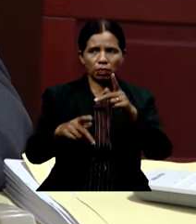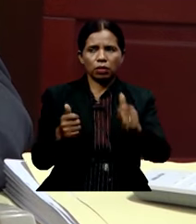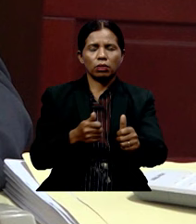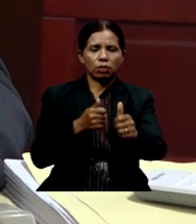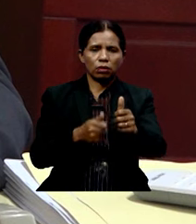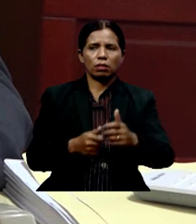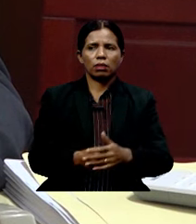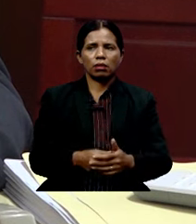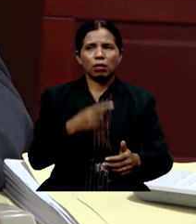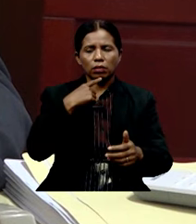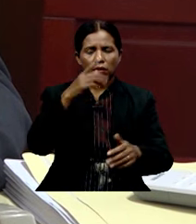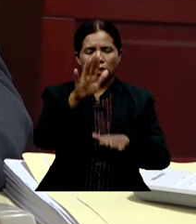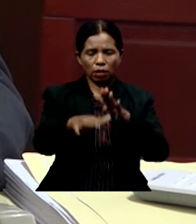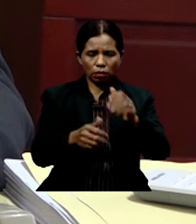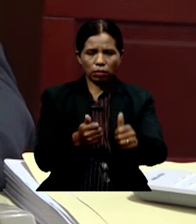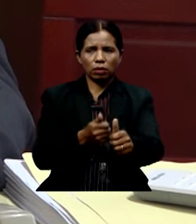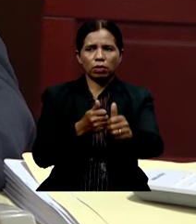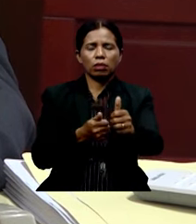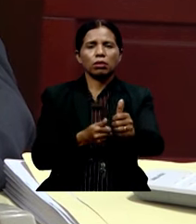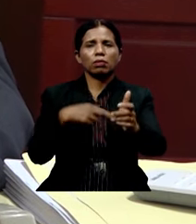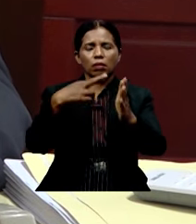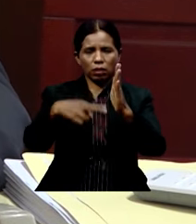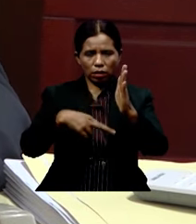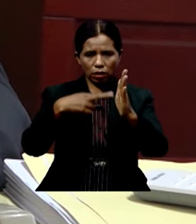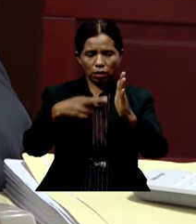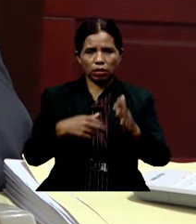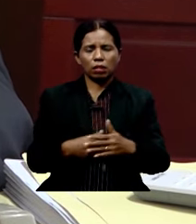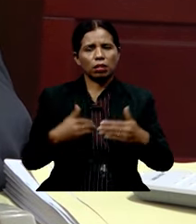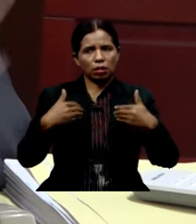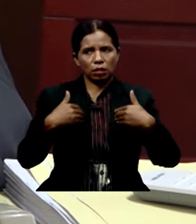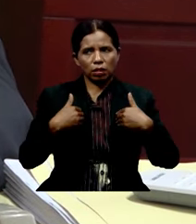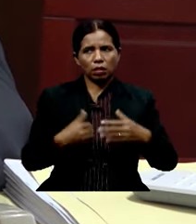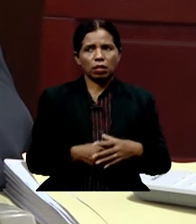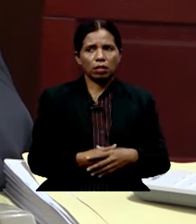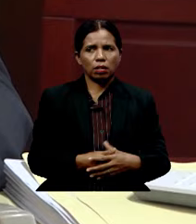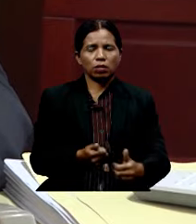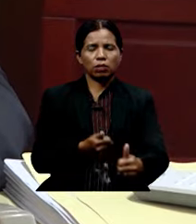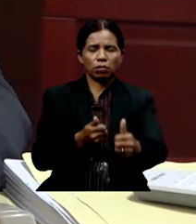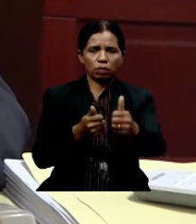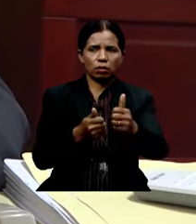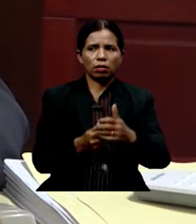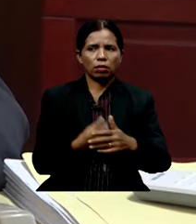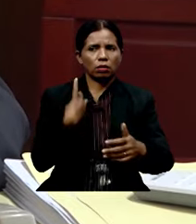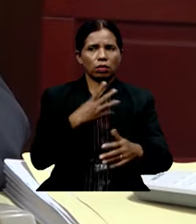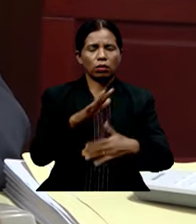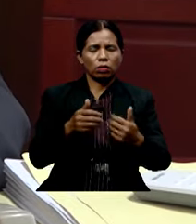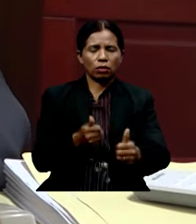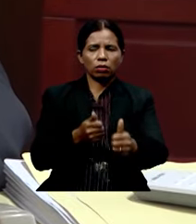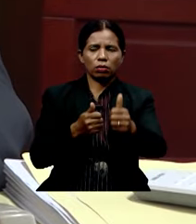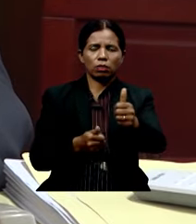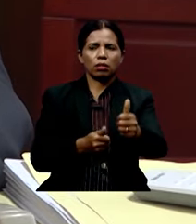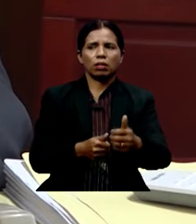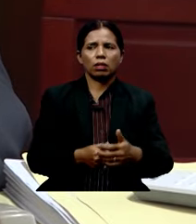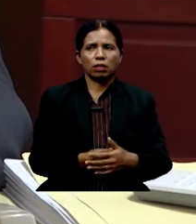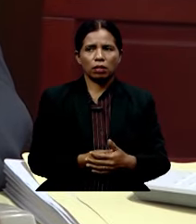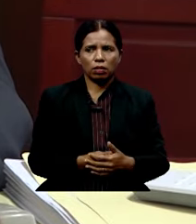lete nebe atu lal bau ini ten setui regras nebe mak iya ba dara kuda ne lal tu dalan ros nebe itu tu ten kupri dehen sayil